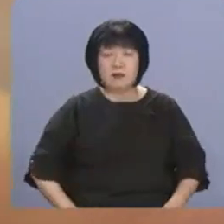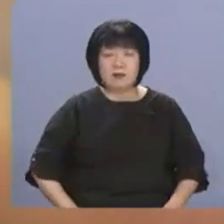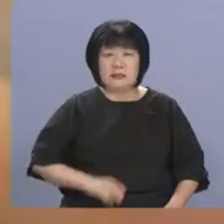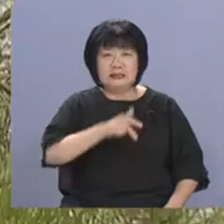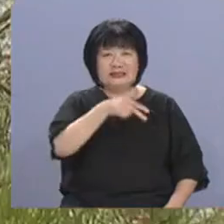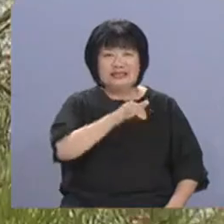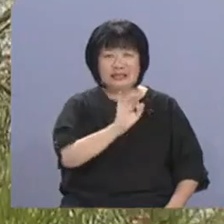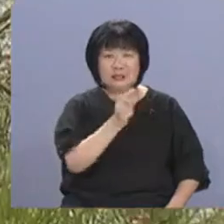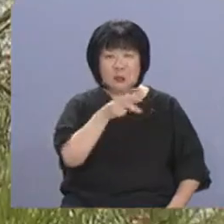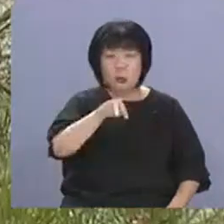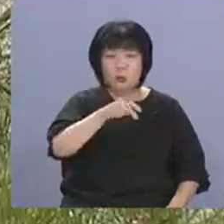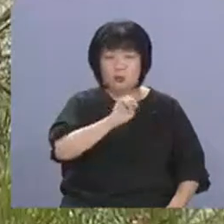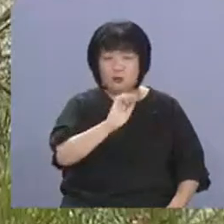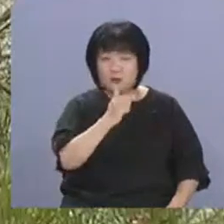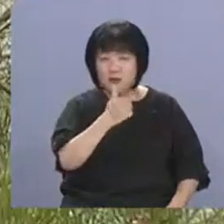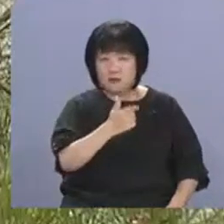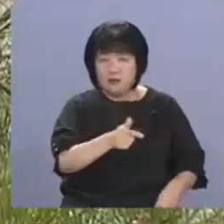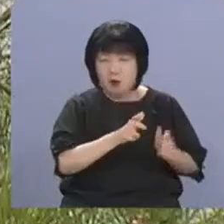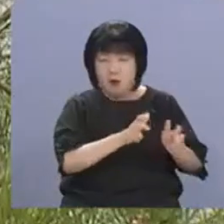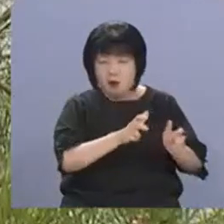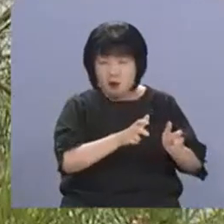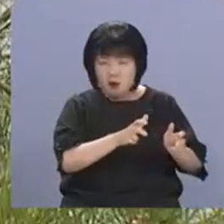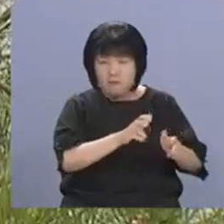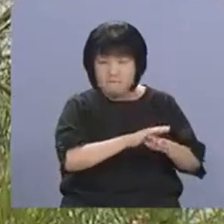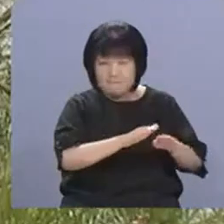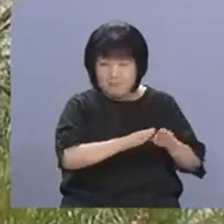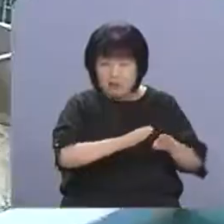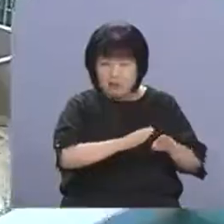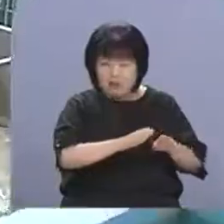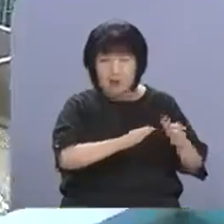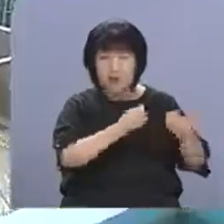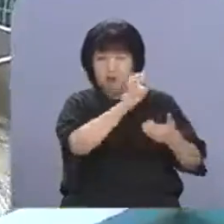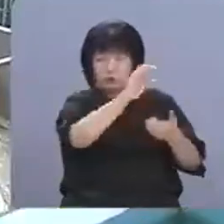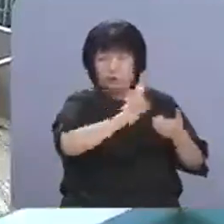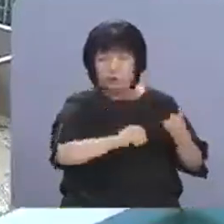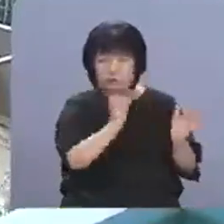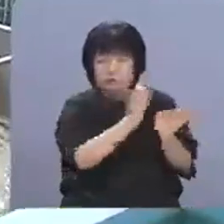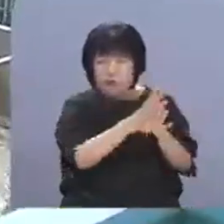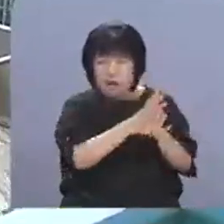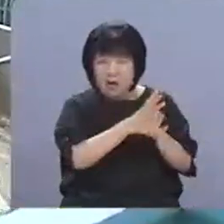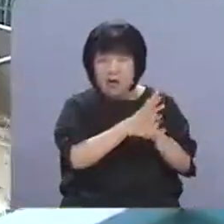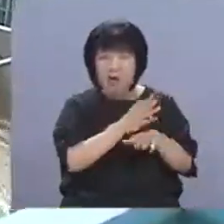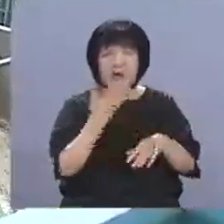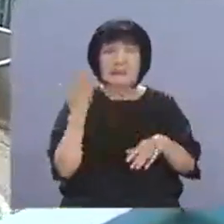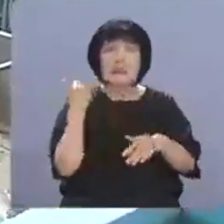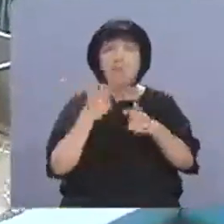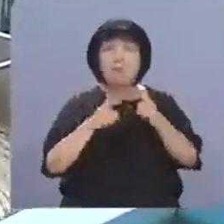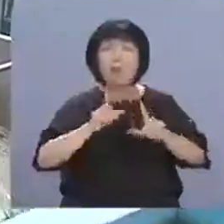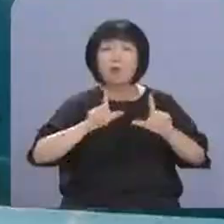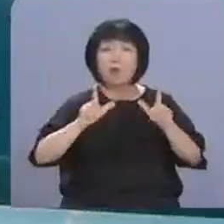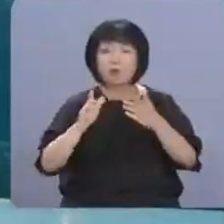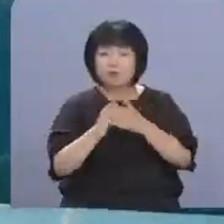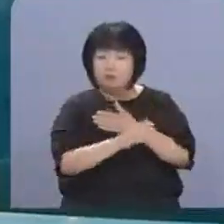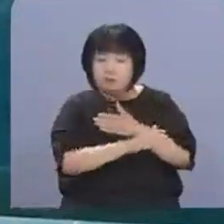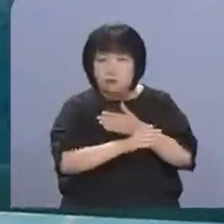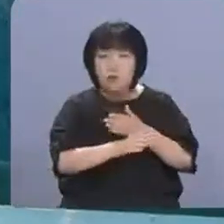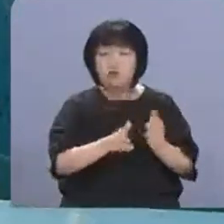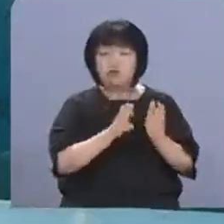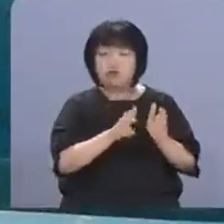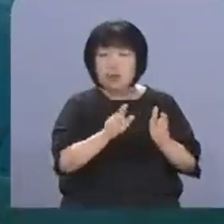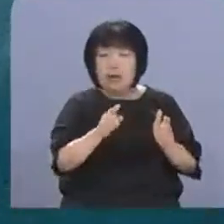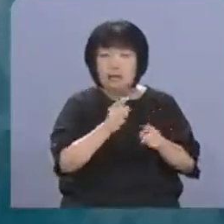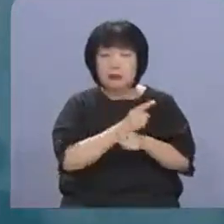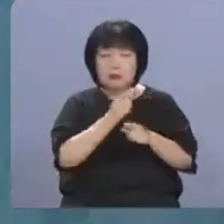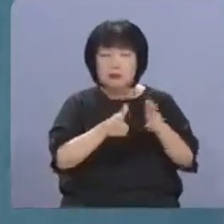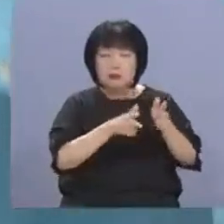지오스민은 고도 정수 처리 시설을 거치면 90% 이상 없어지지만 지난 목요일부터 화명 정수장의 고도 정수 처리 시설 개선